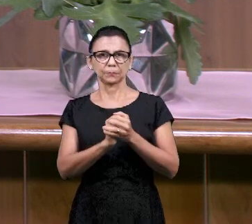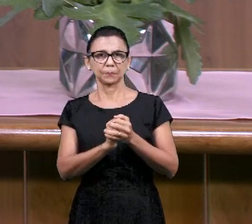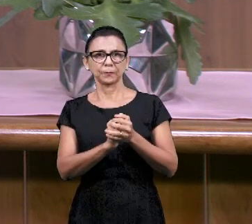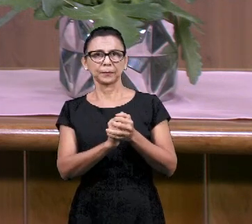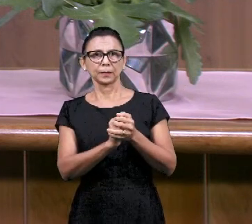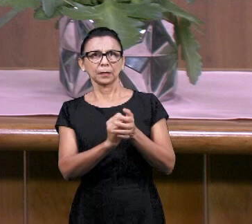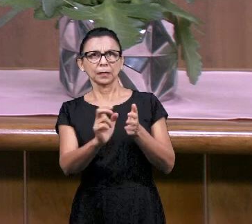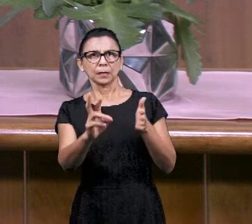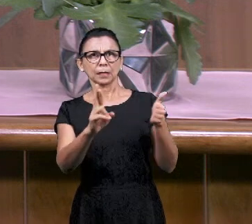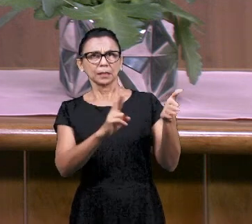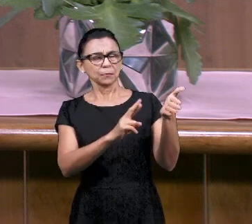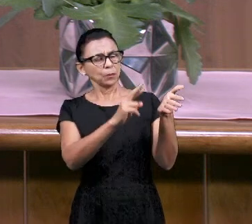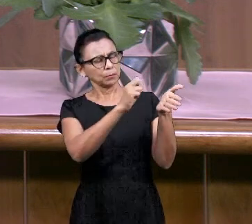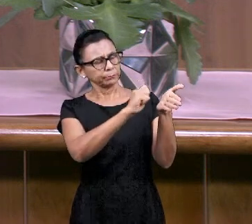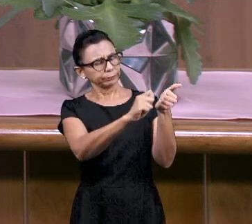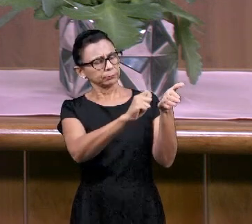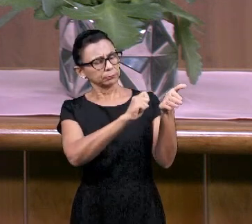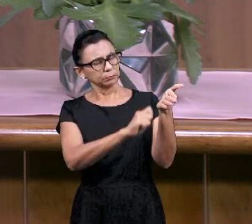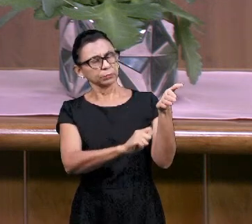réponse. Au même formulaire,